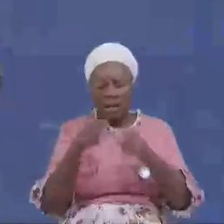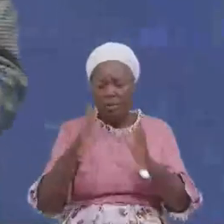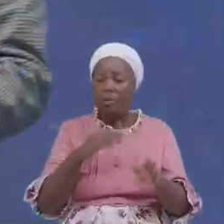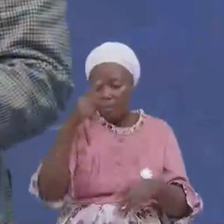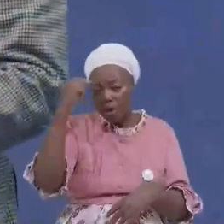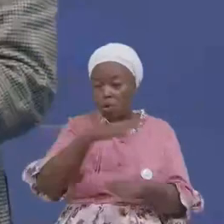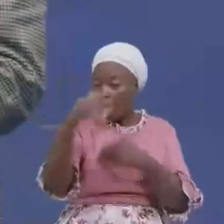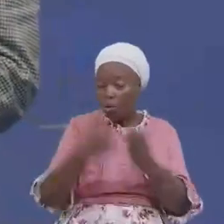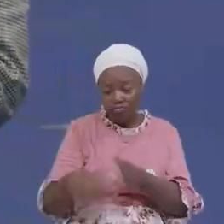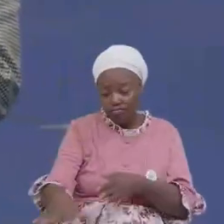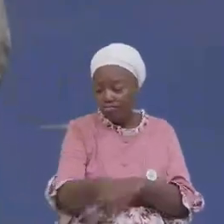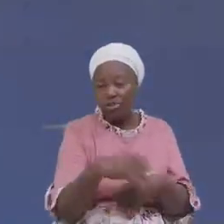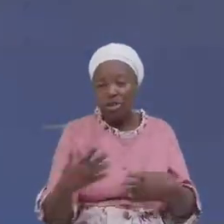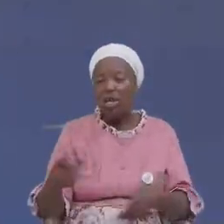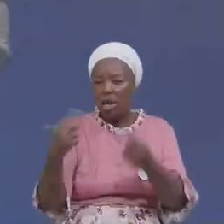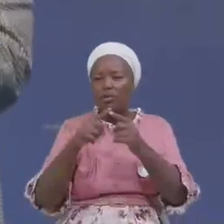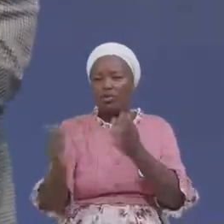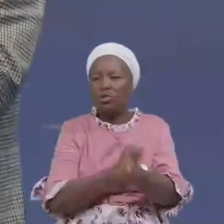te détruire, détruire ta vie.